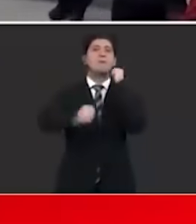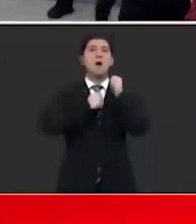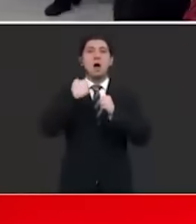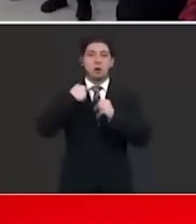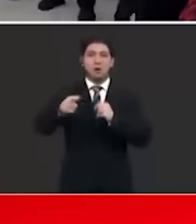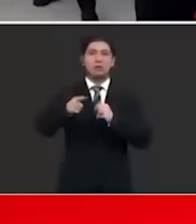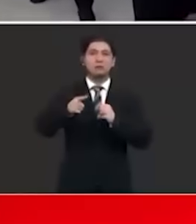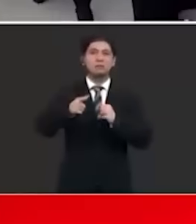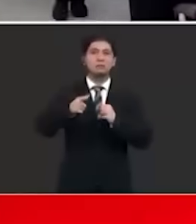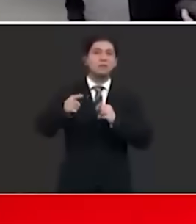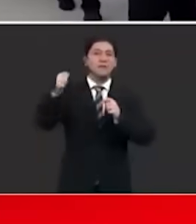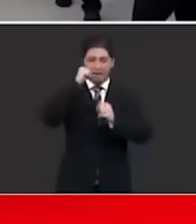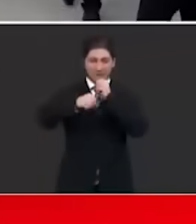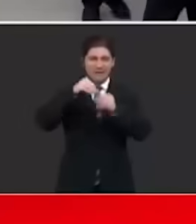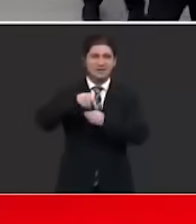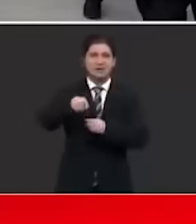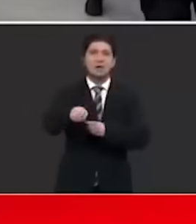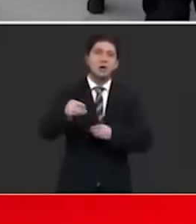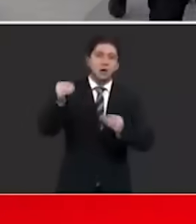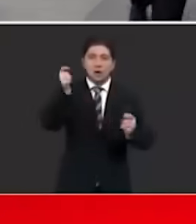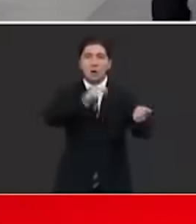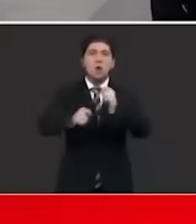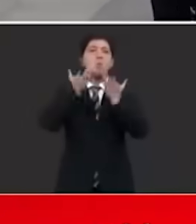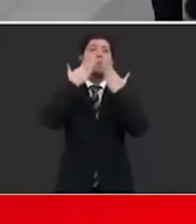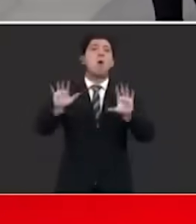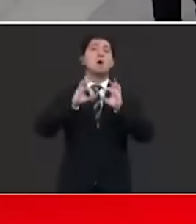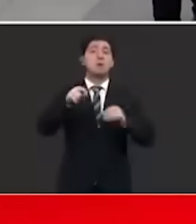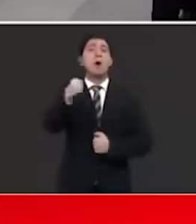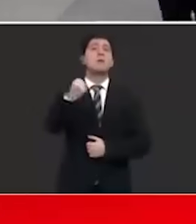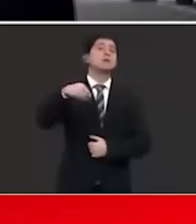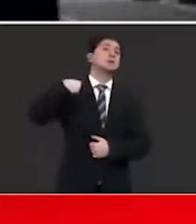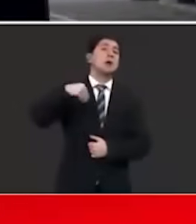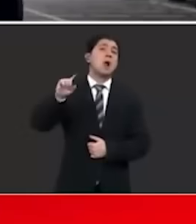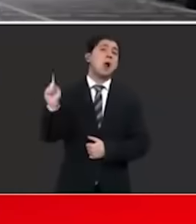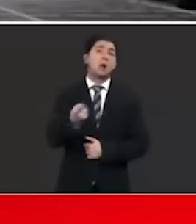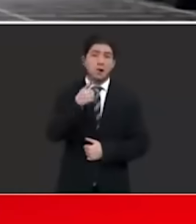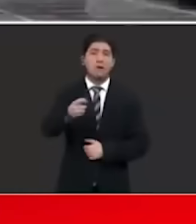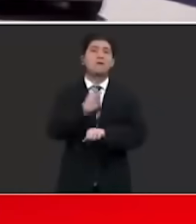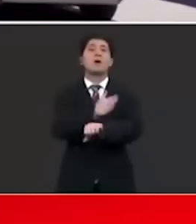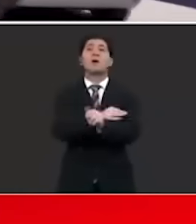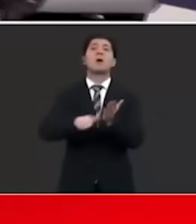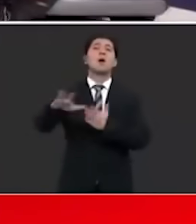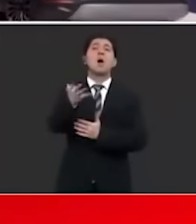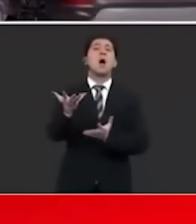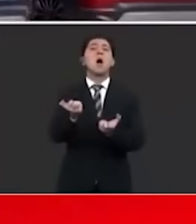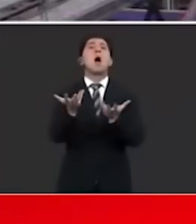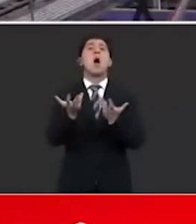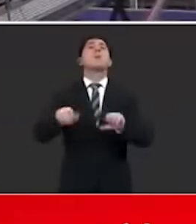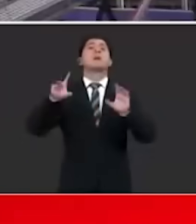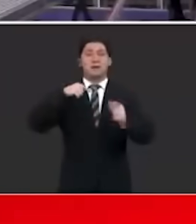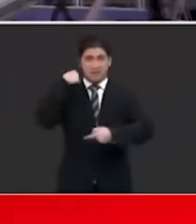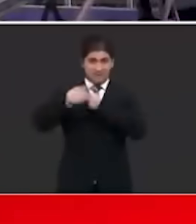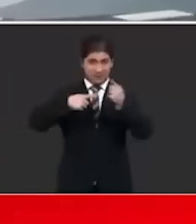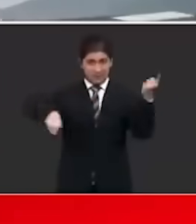bantı yok diyenleri, bu araç satılmaz, vatandaş bunu almaz diyenleri,